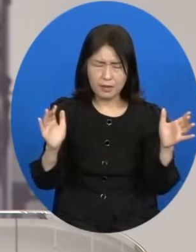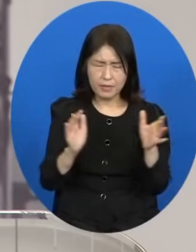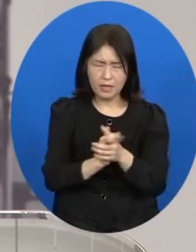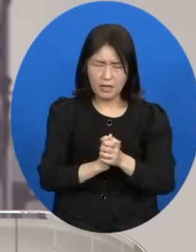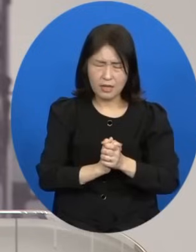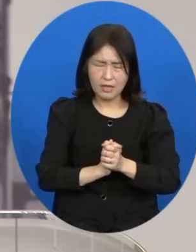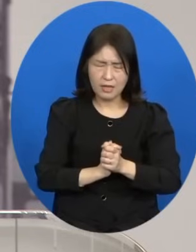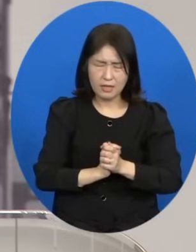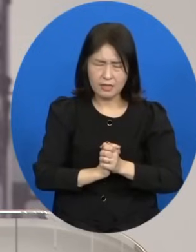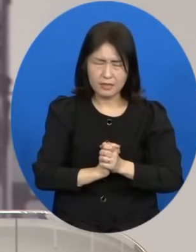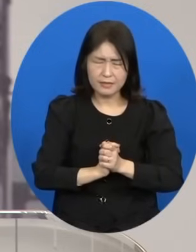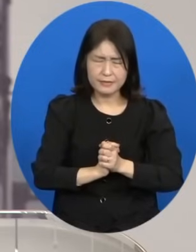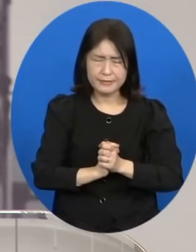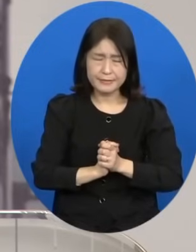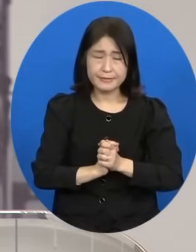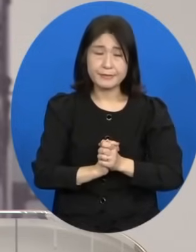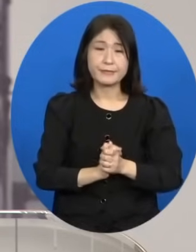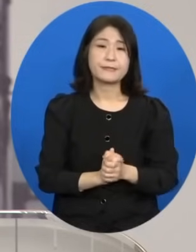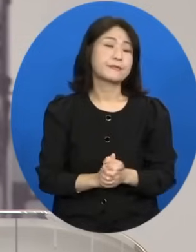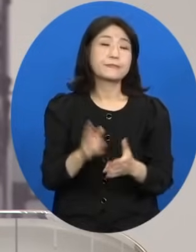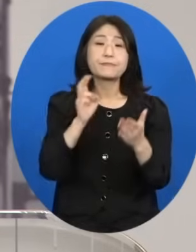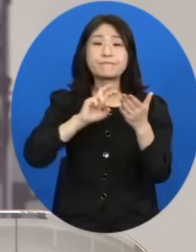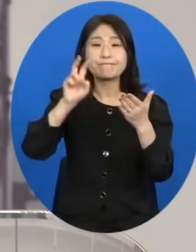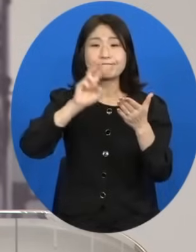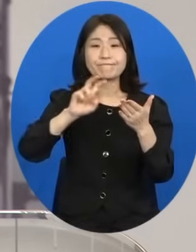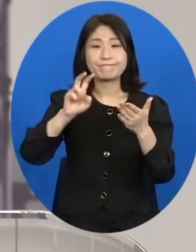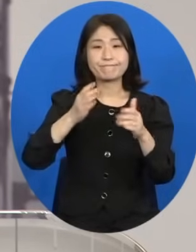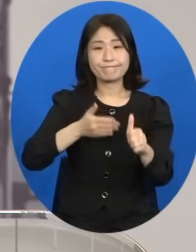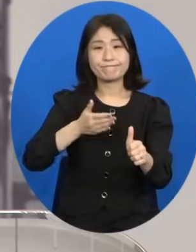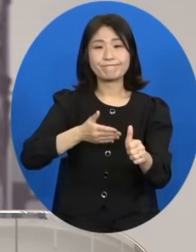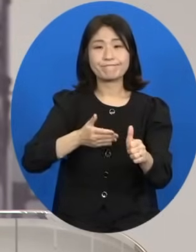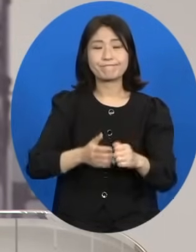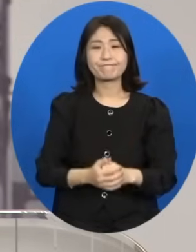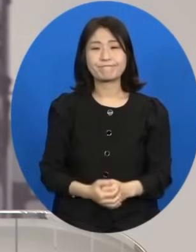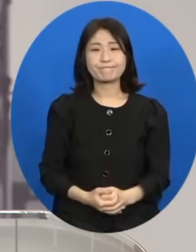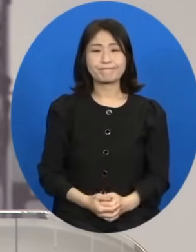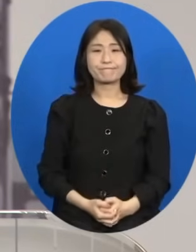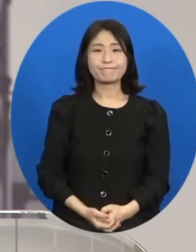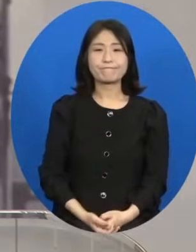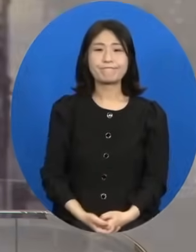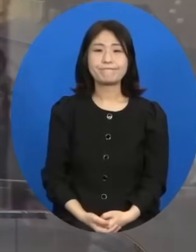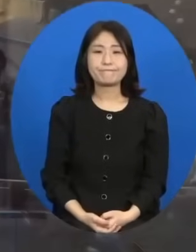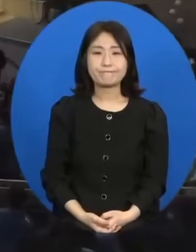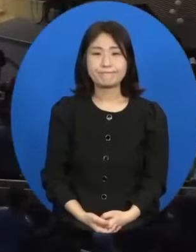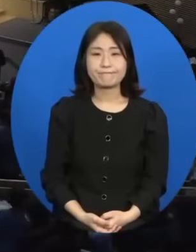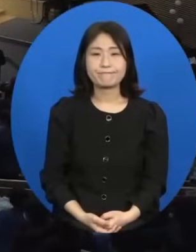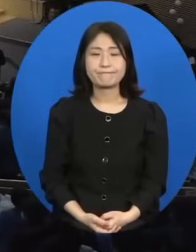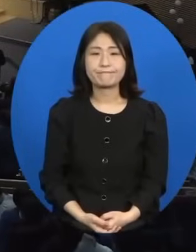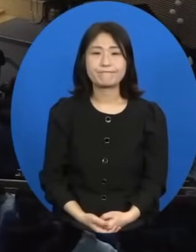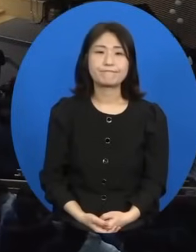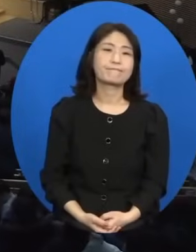아멘 다 같이 일어나셔서 우리 찬양 주와 같이 길가는 것 찬양하겠습니다